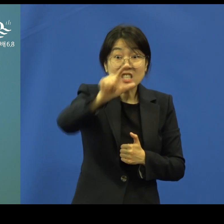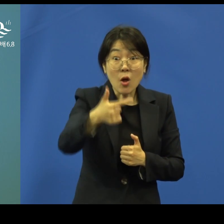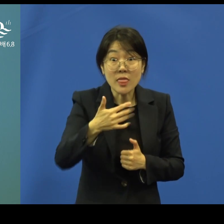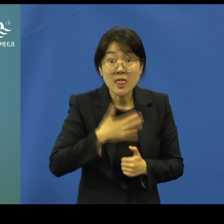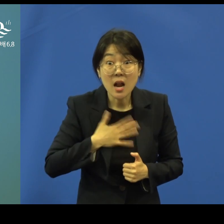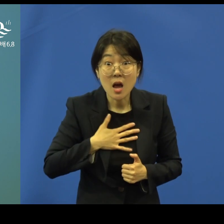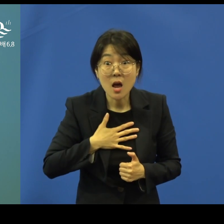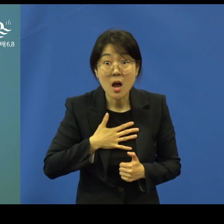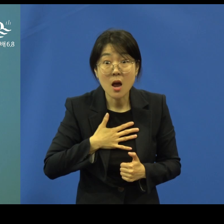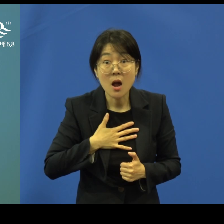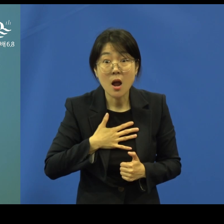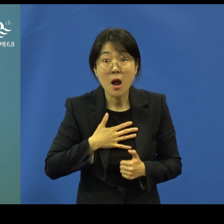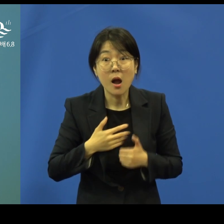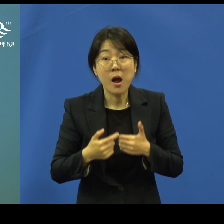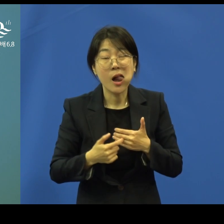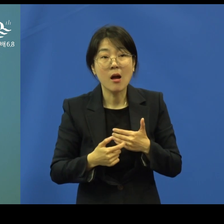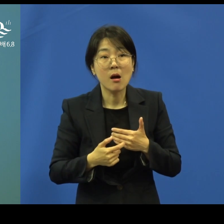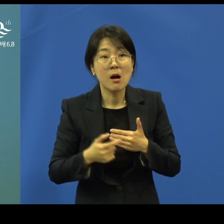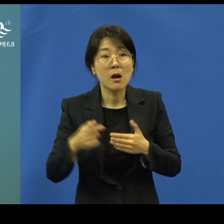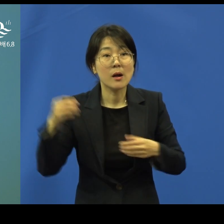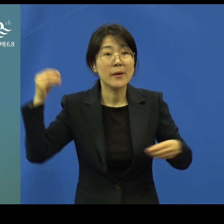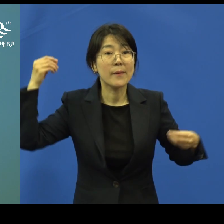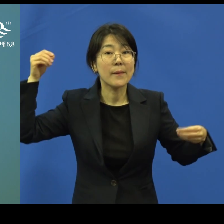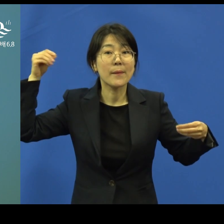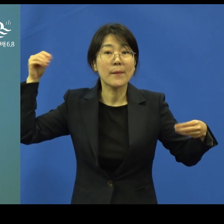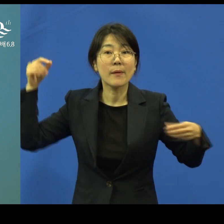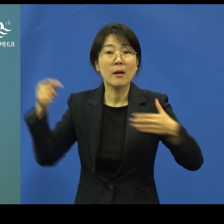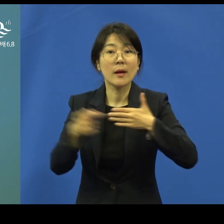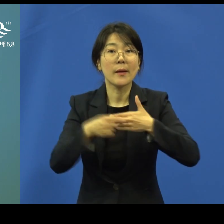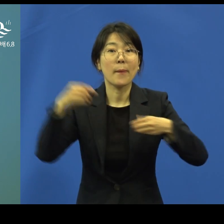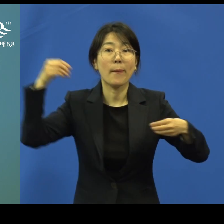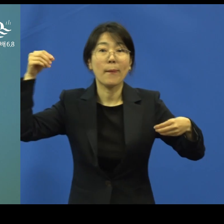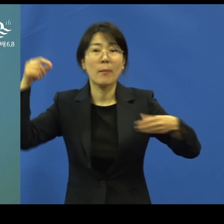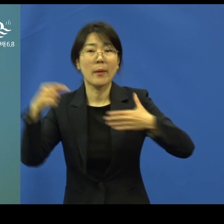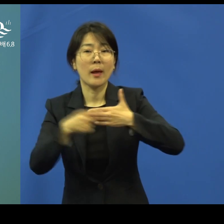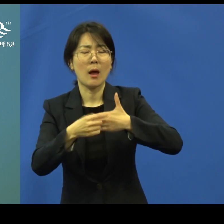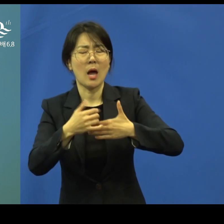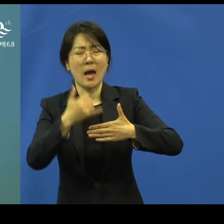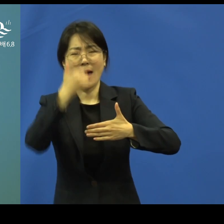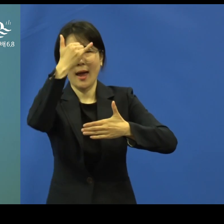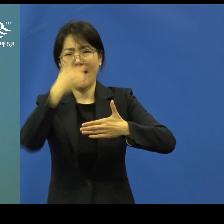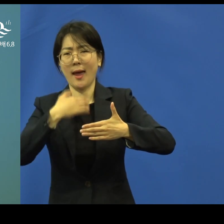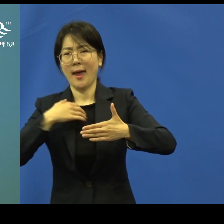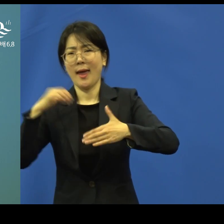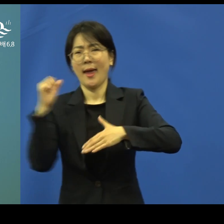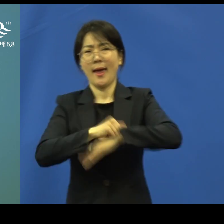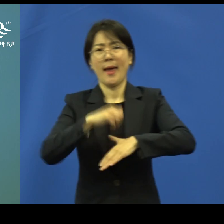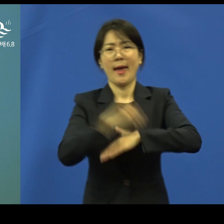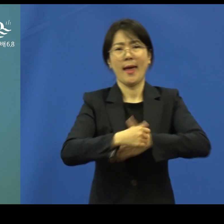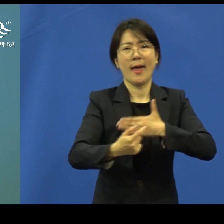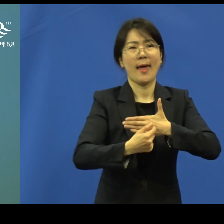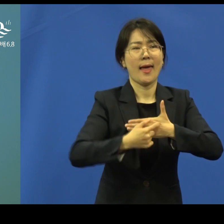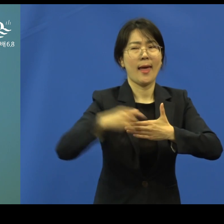겉모습만 갖춘 거죠. 그래서 앞부분에 보면 주님이 어떤 분이신가에 대해서 편지를 쓰신 분에 대한 얘기를 할 때 아멘이신 분이시다.